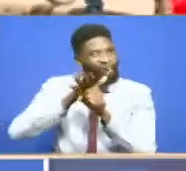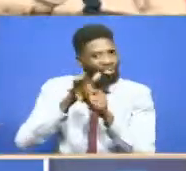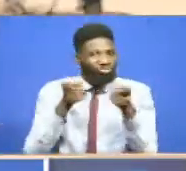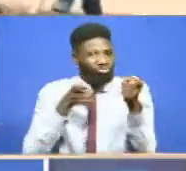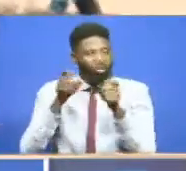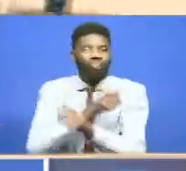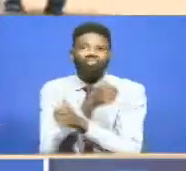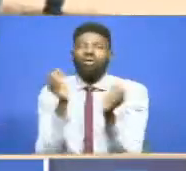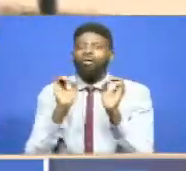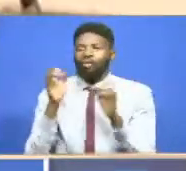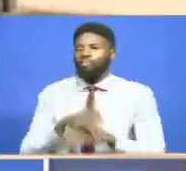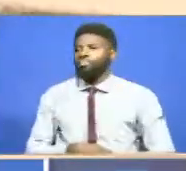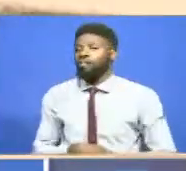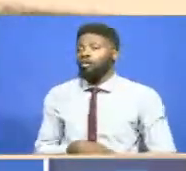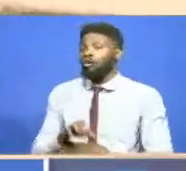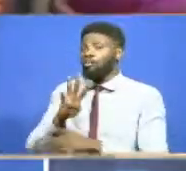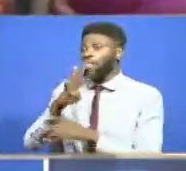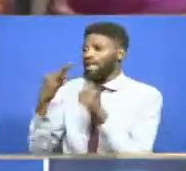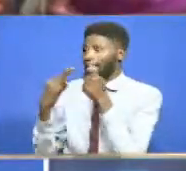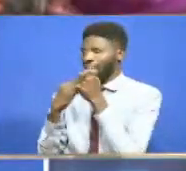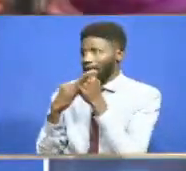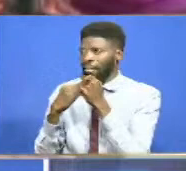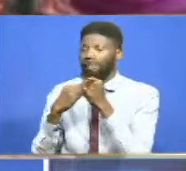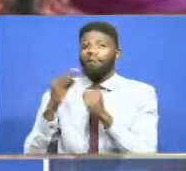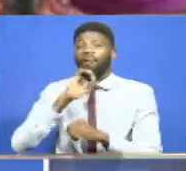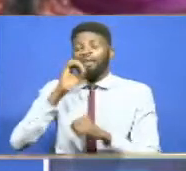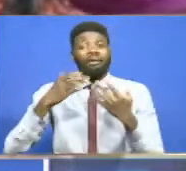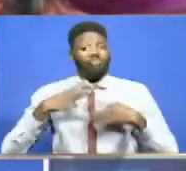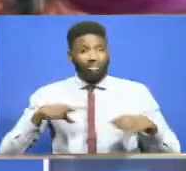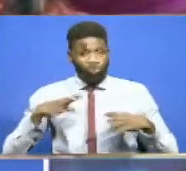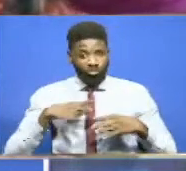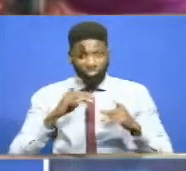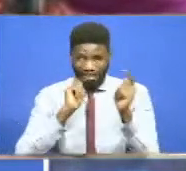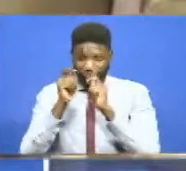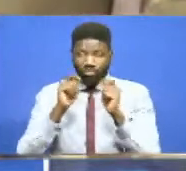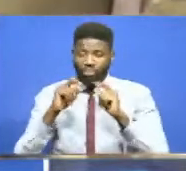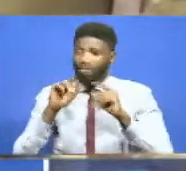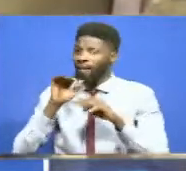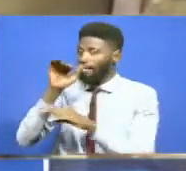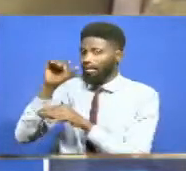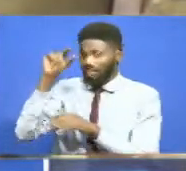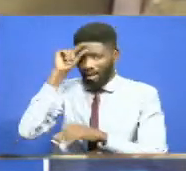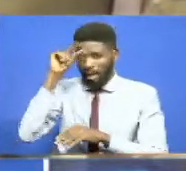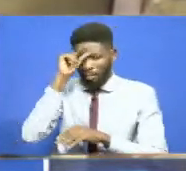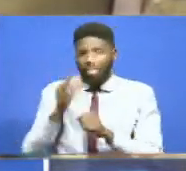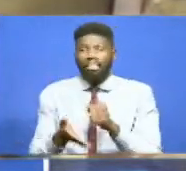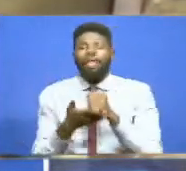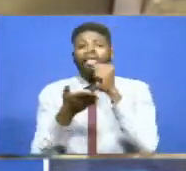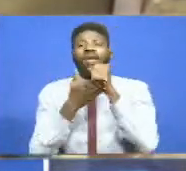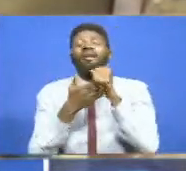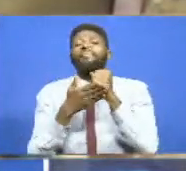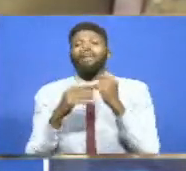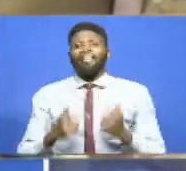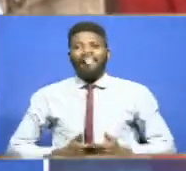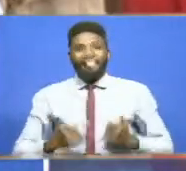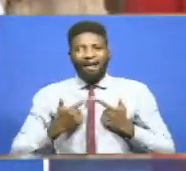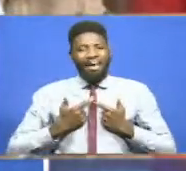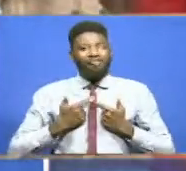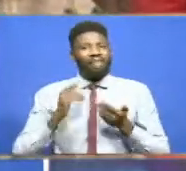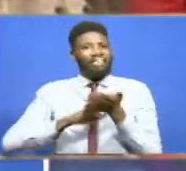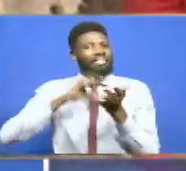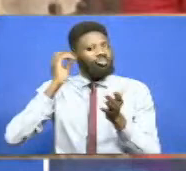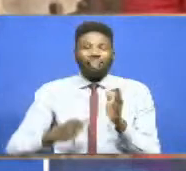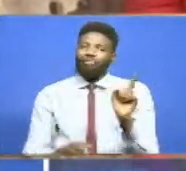wale waliohojiwa wanataka serikali kushughulikia gharama ya juu ya maisha na hali mbaya ya uchumi. Wale wanaosema nchi hii imepiga